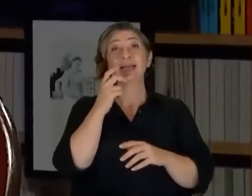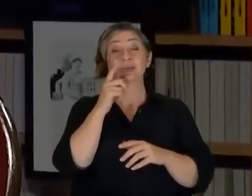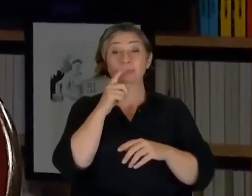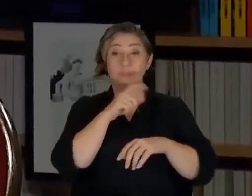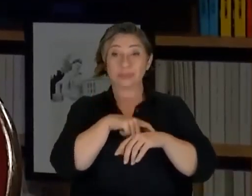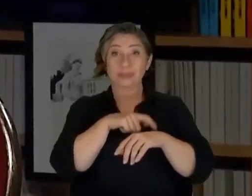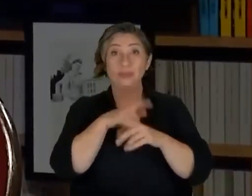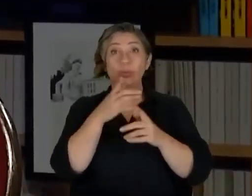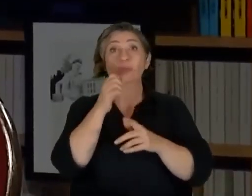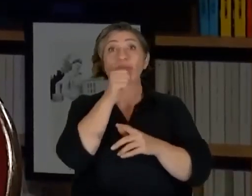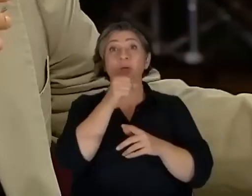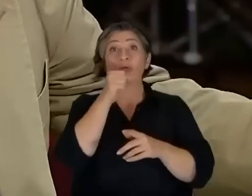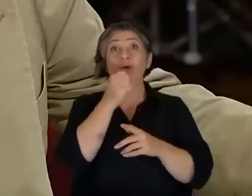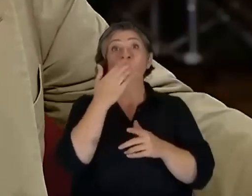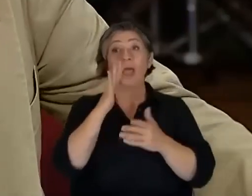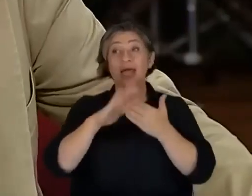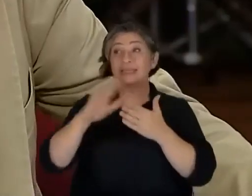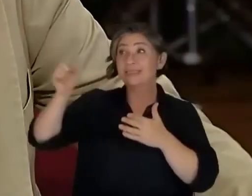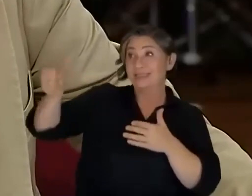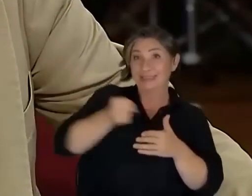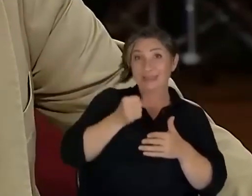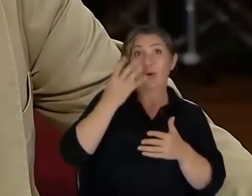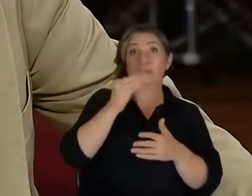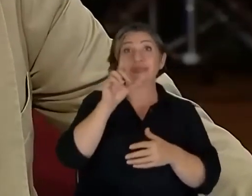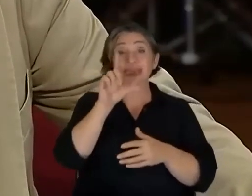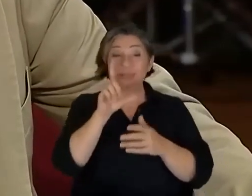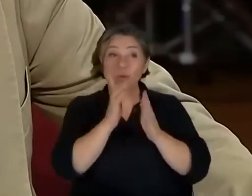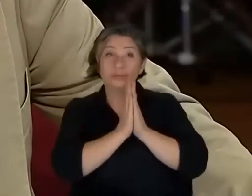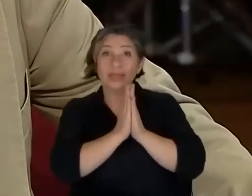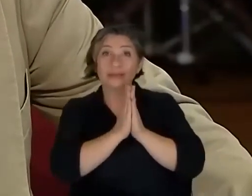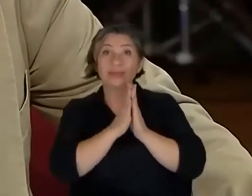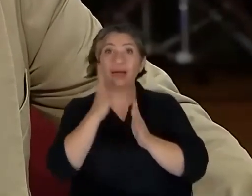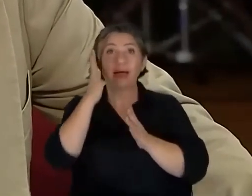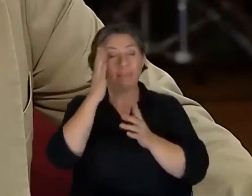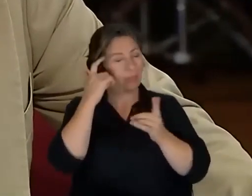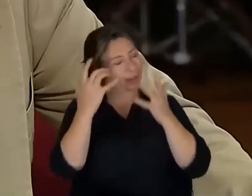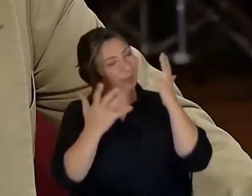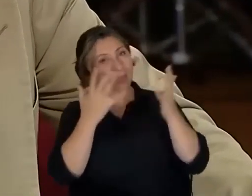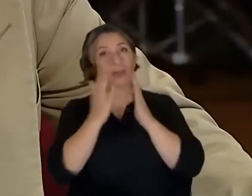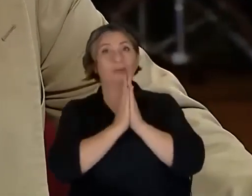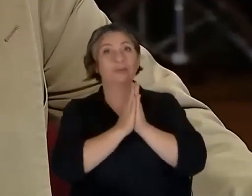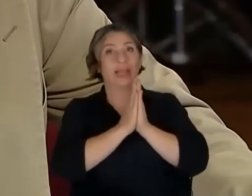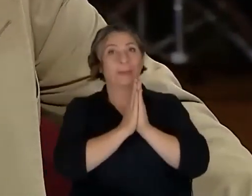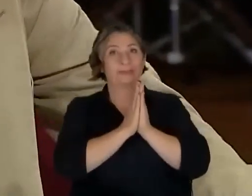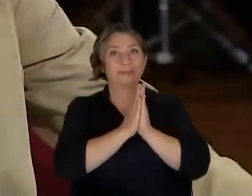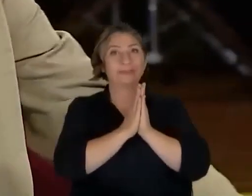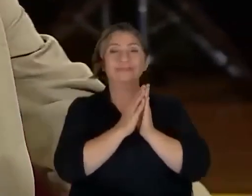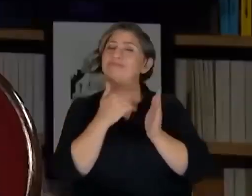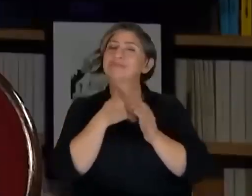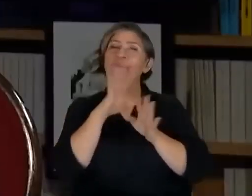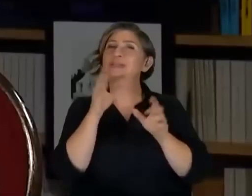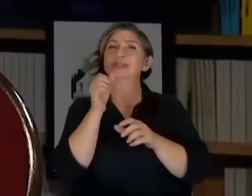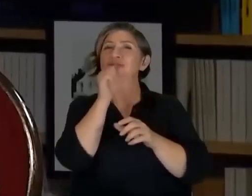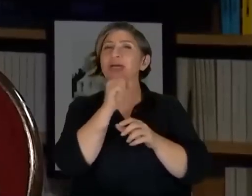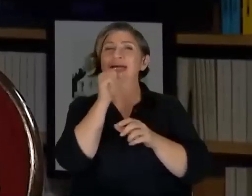Ama bir de özür dilerim, mikrofonu çoktan arkadaşlarımın koşturması gerekiyordu. Evet, hiç önemli değil. Ben her şekilde. Özür dilerim siz söylerken. Ben her şekilde